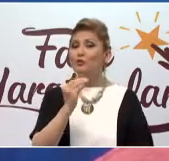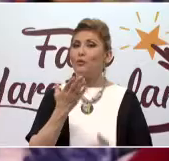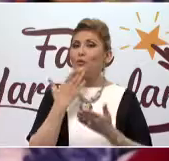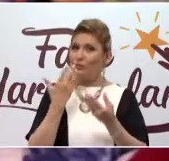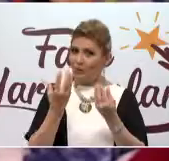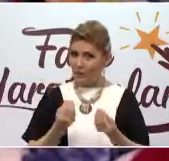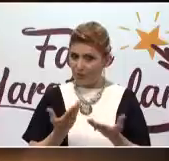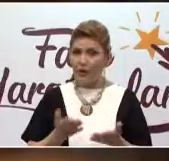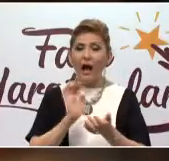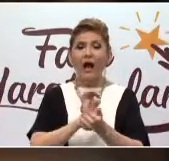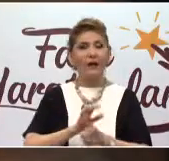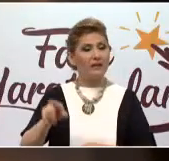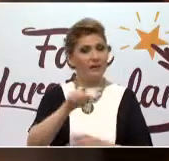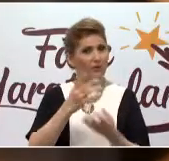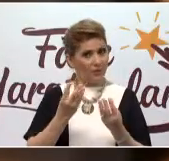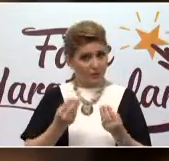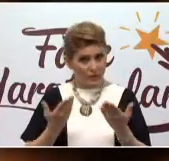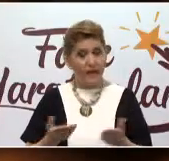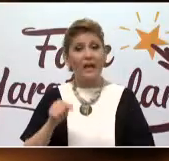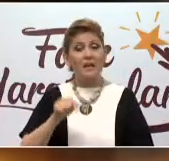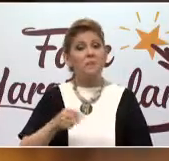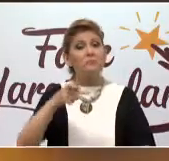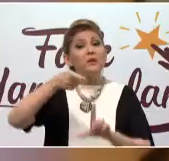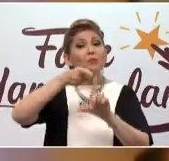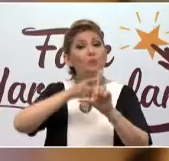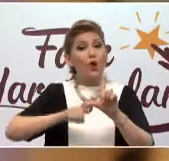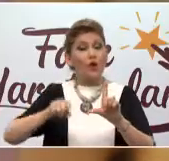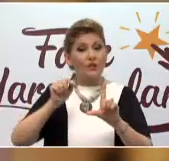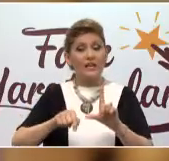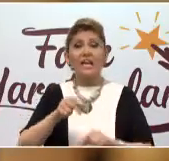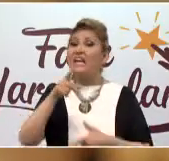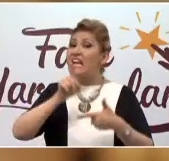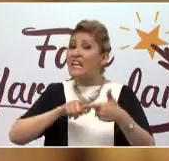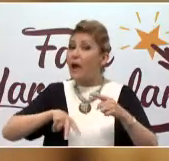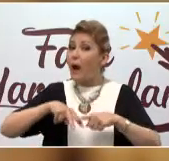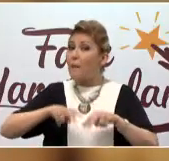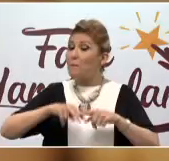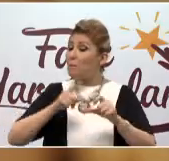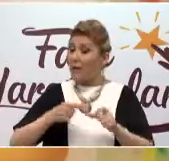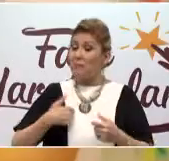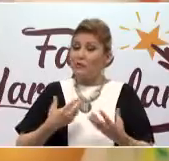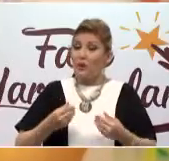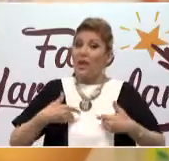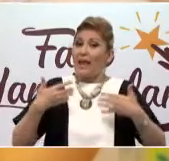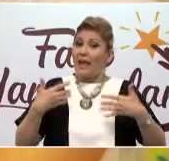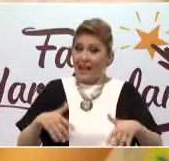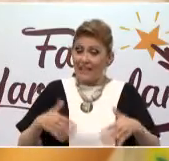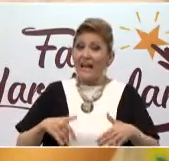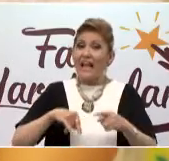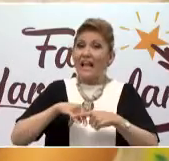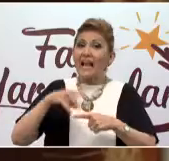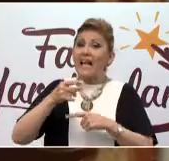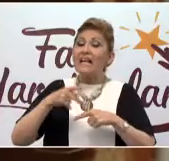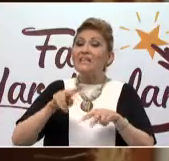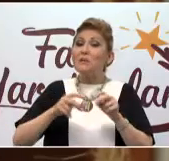ulaştık, ailemize ulaştık. Aslında belki projemizin ikinci amacı ve beni de daha çok heyecanlandıran kısmı, hizmet